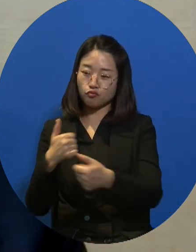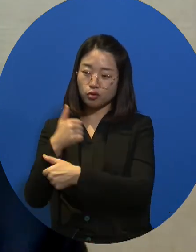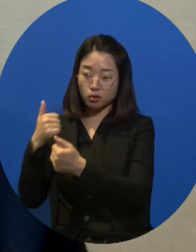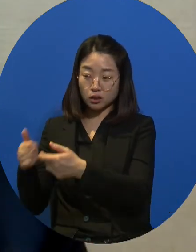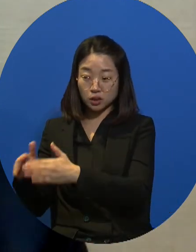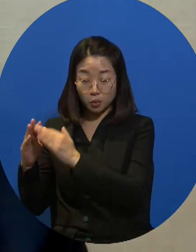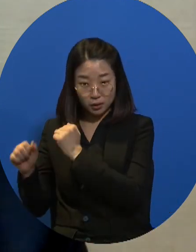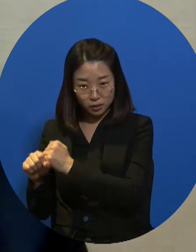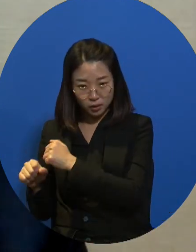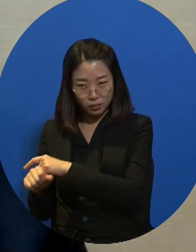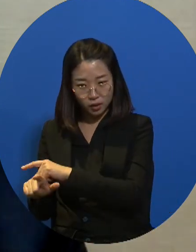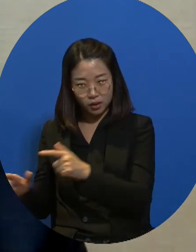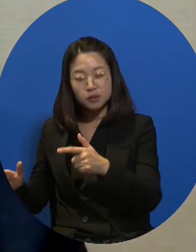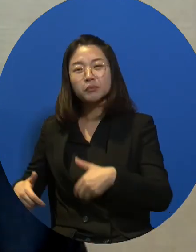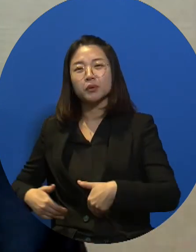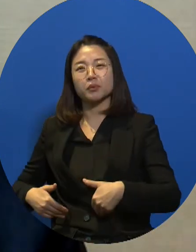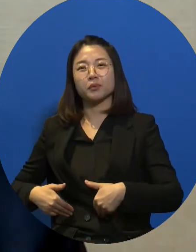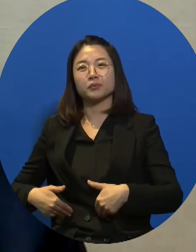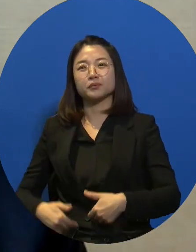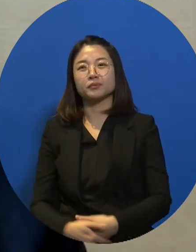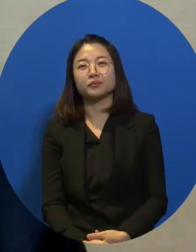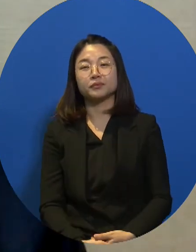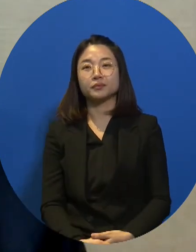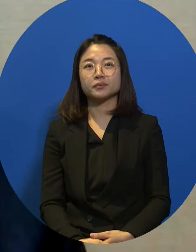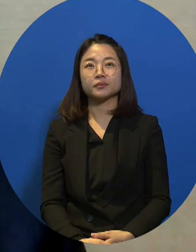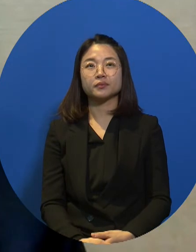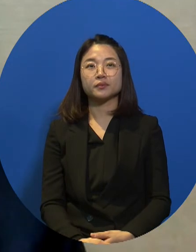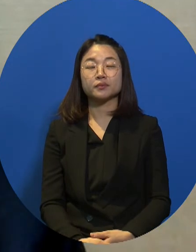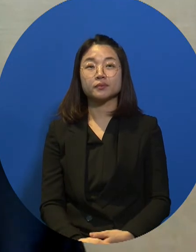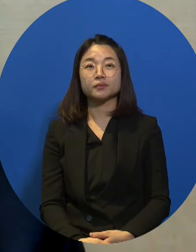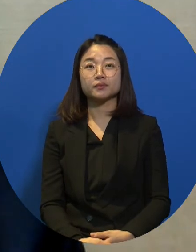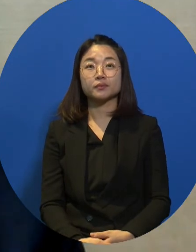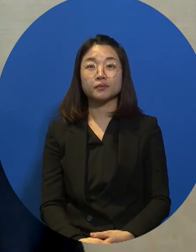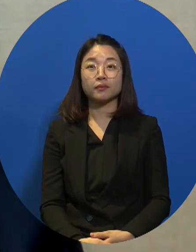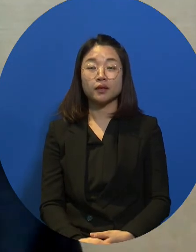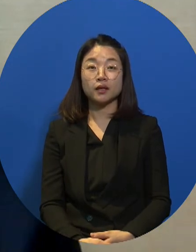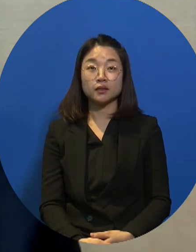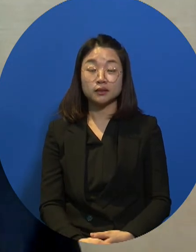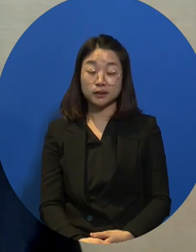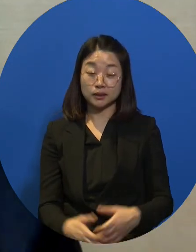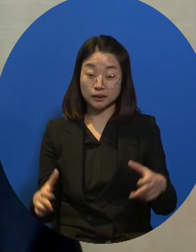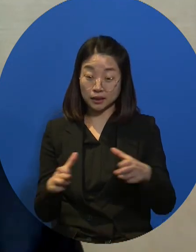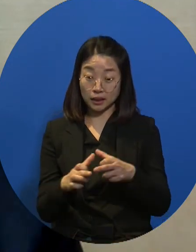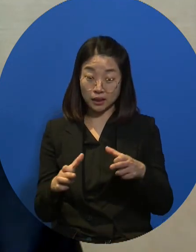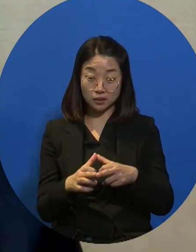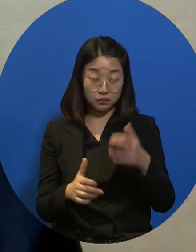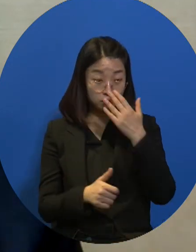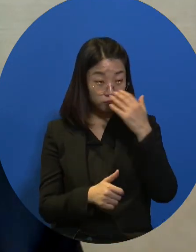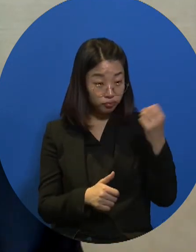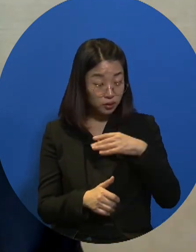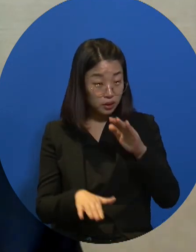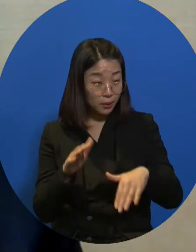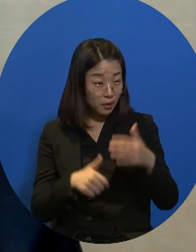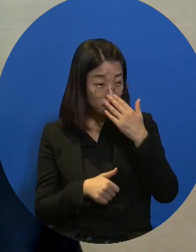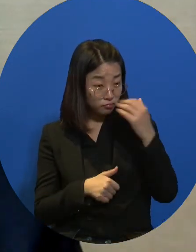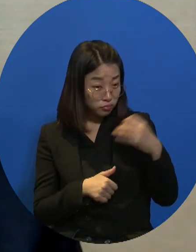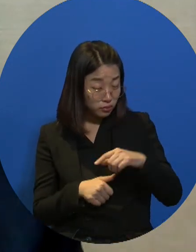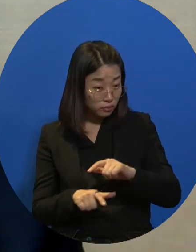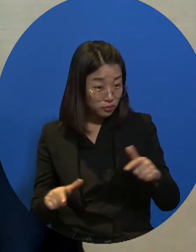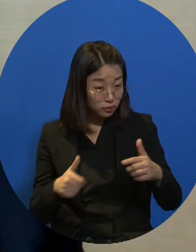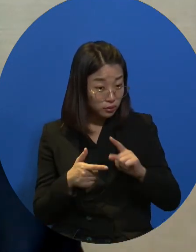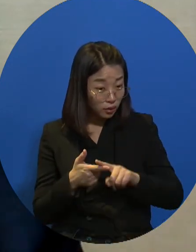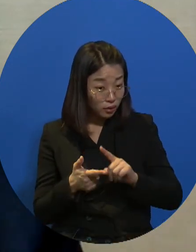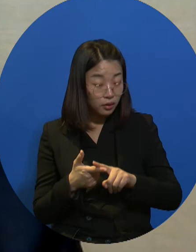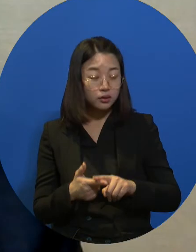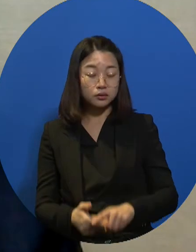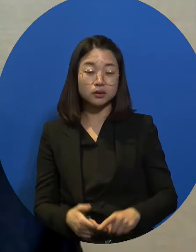방안 역시 고려할 수도 있으리라고 생각이 됩니다. 그리고 장애인 차별이 발생하였을 때 피해자인 장애인이 좀